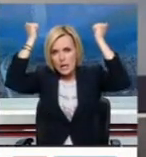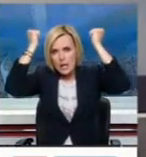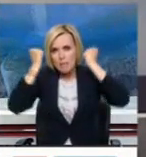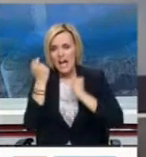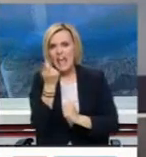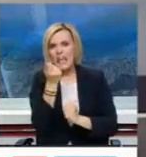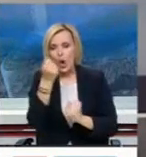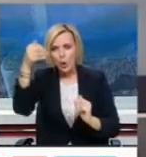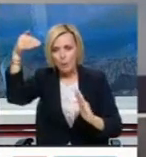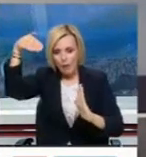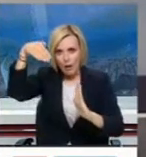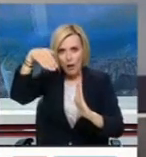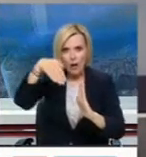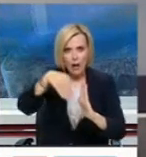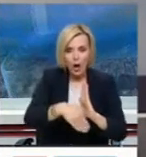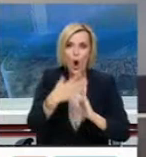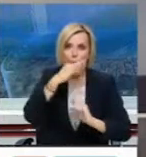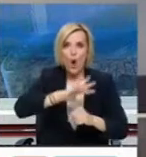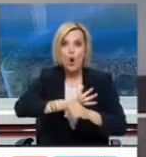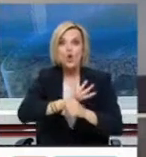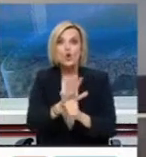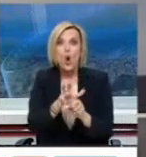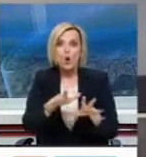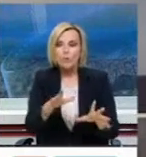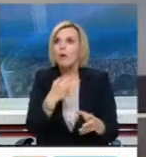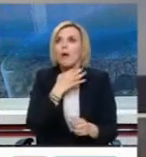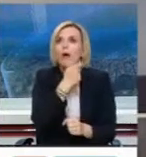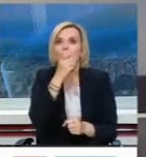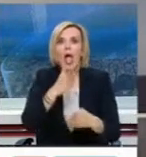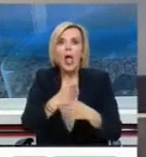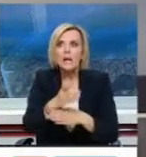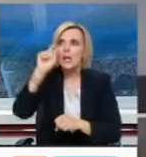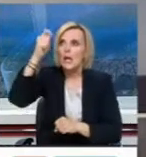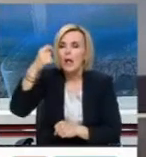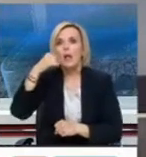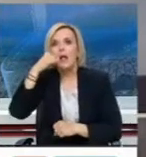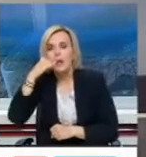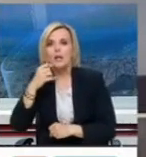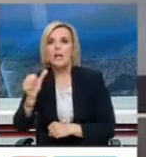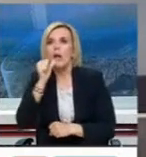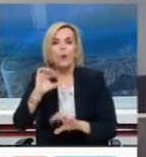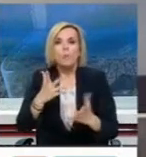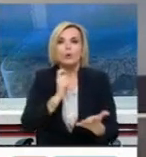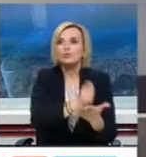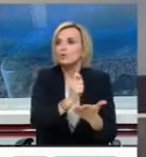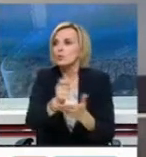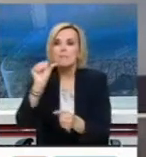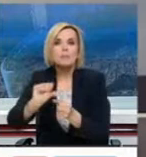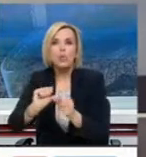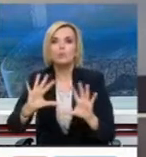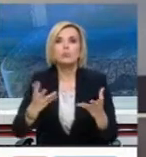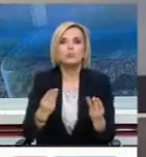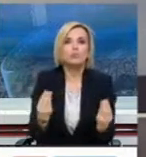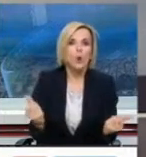του κορονοϊού και για να προσαρμοστούν οι λειτουργικές τους ανάγκες στο δυσμενές περιβάλλον που δημιουργείται ένεκα του φαινομένου,